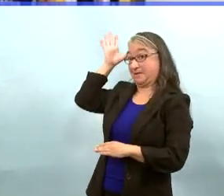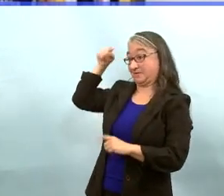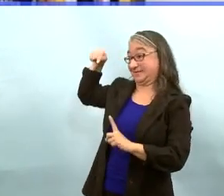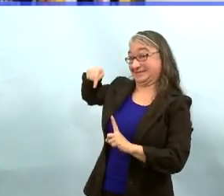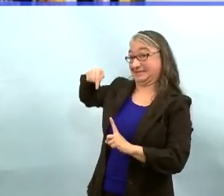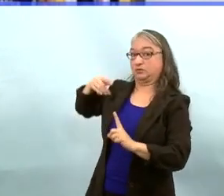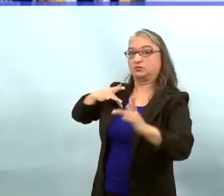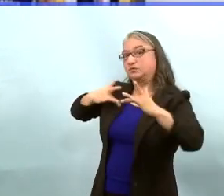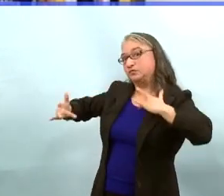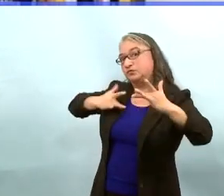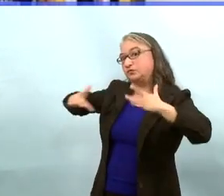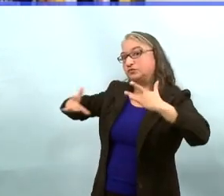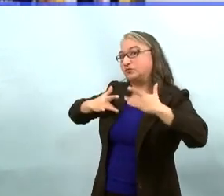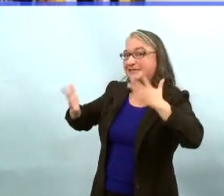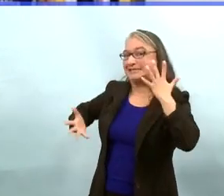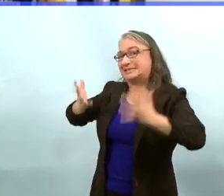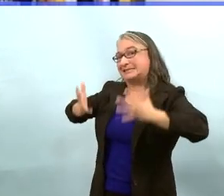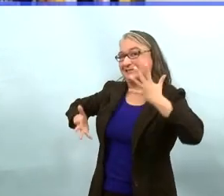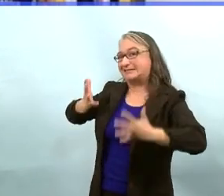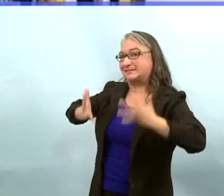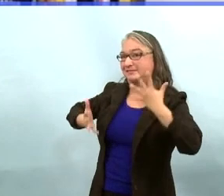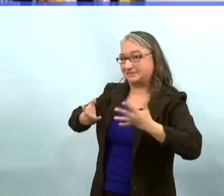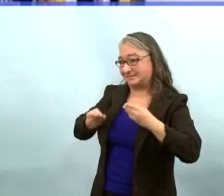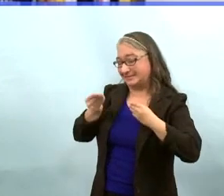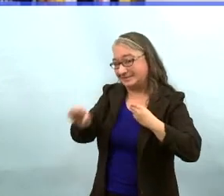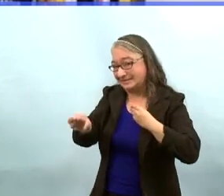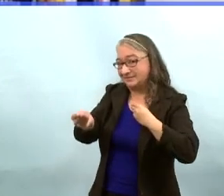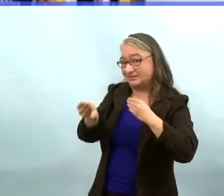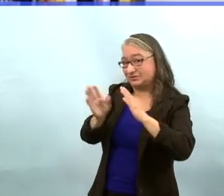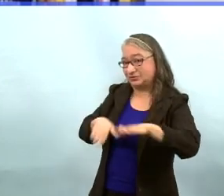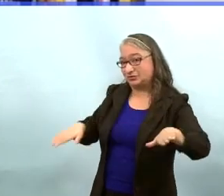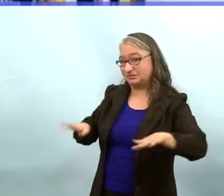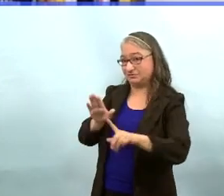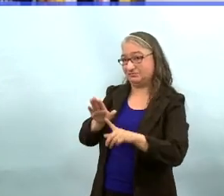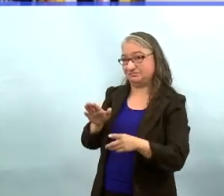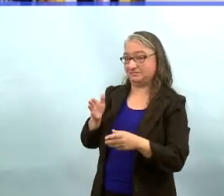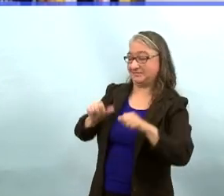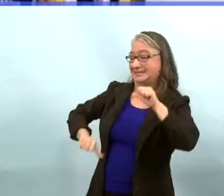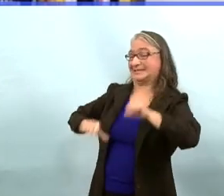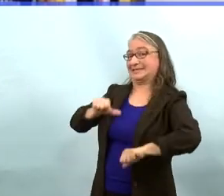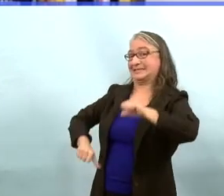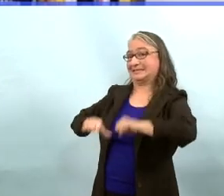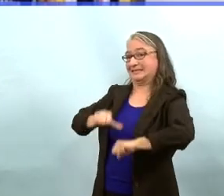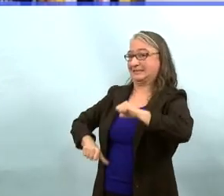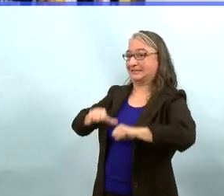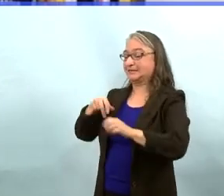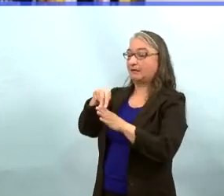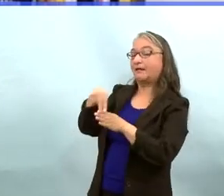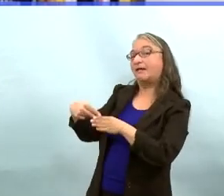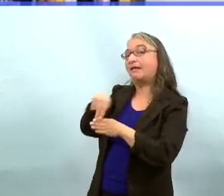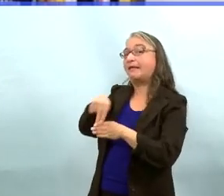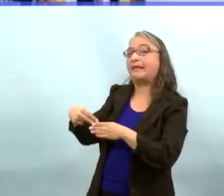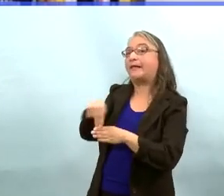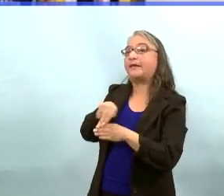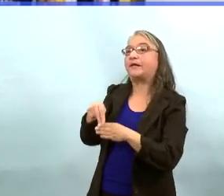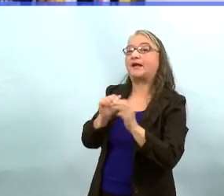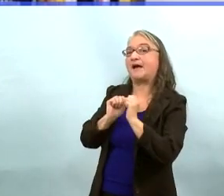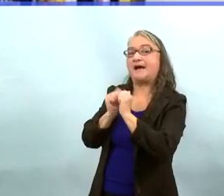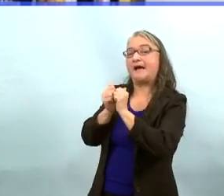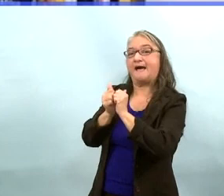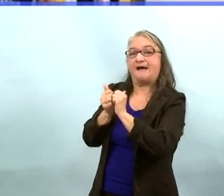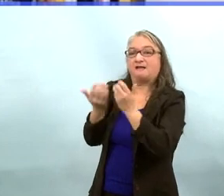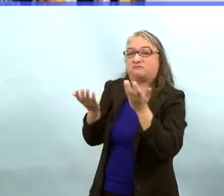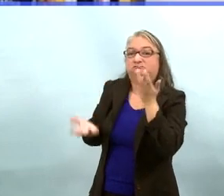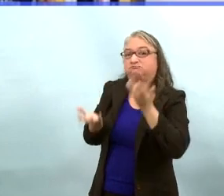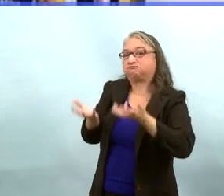inquiets que leur vaccin reçoive la dose, qu'est-ce que vous direz à ces parents qui sont préoccupés